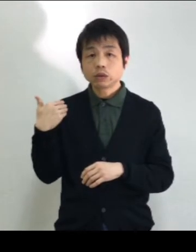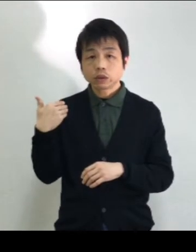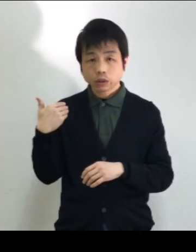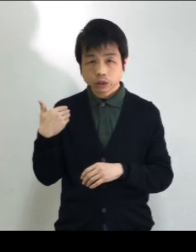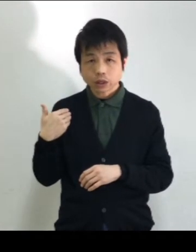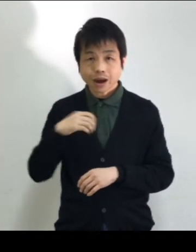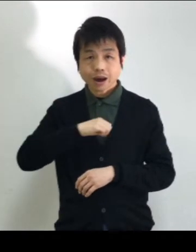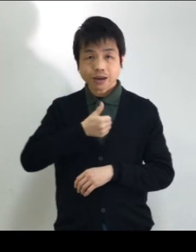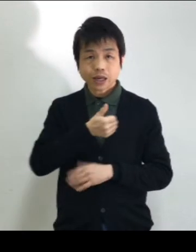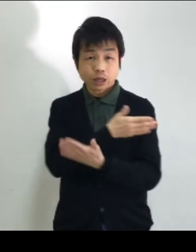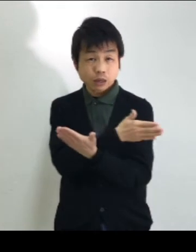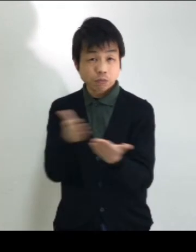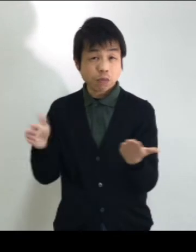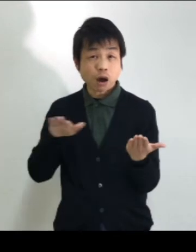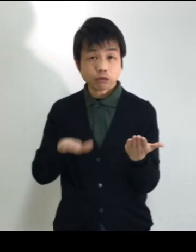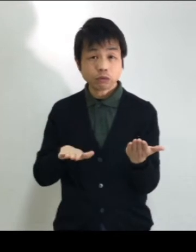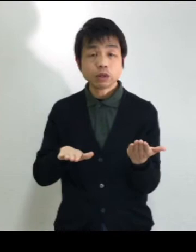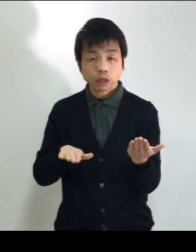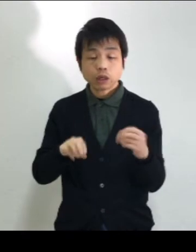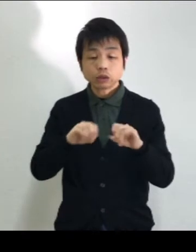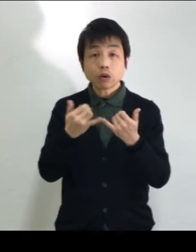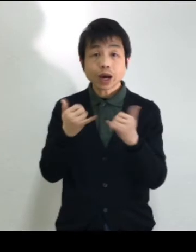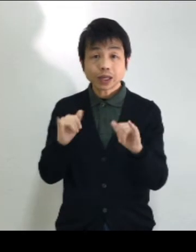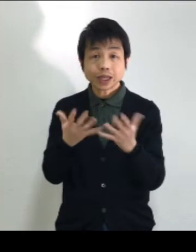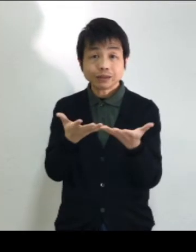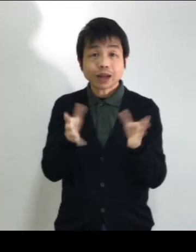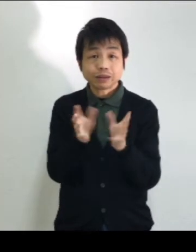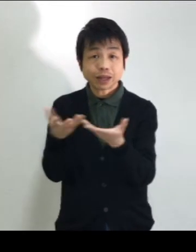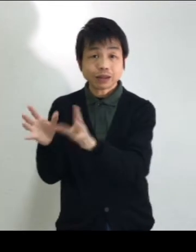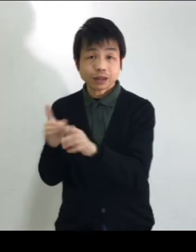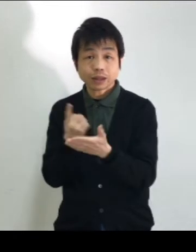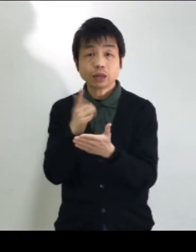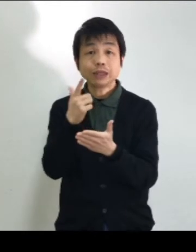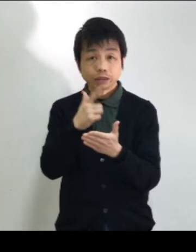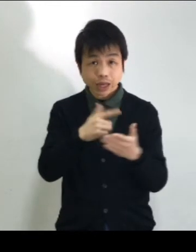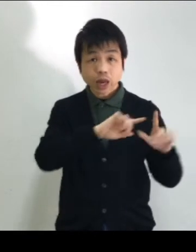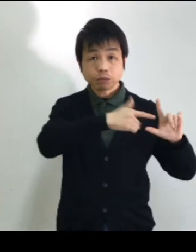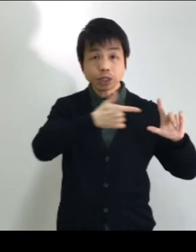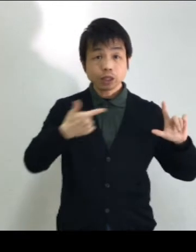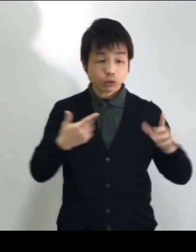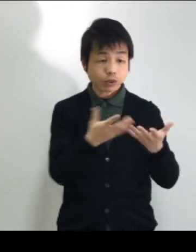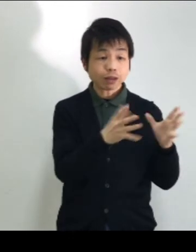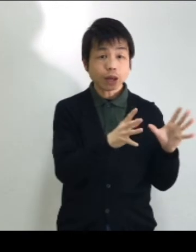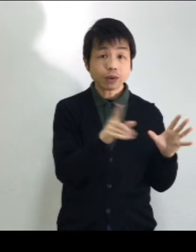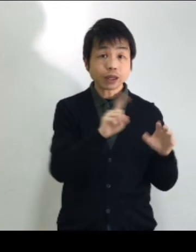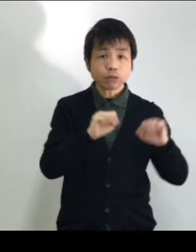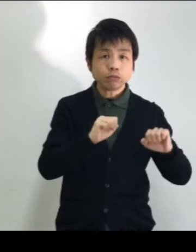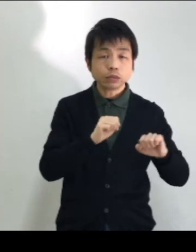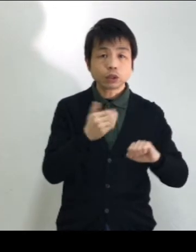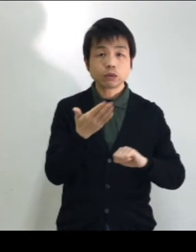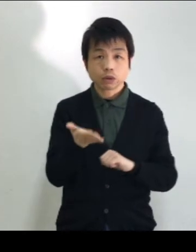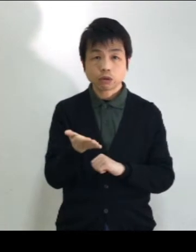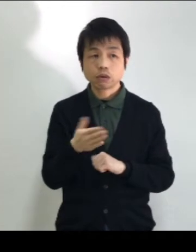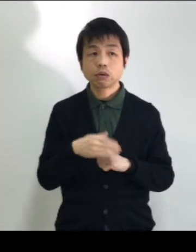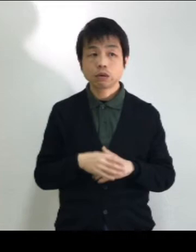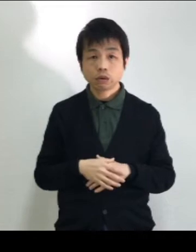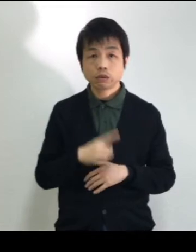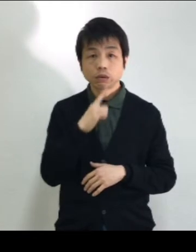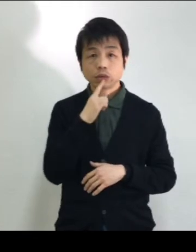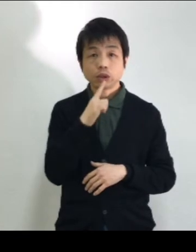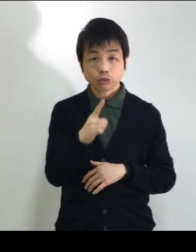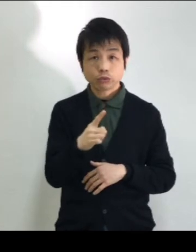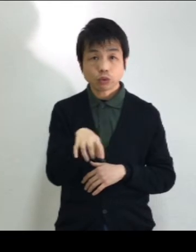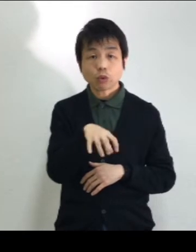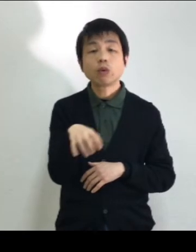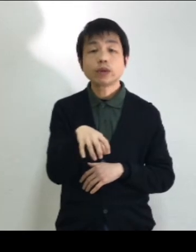ったように交差するアイデンティティだからこそ、障害者団体だけではなく LGBTQ の団体は何を行っているんだろうかっ